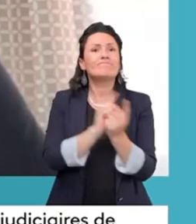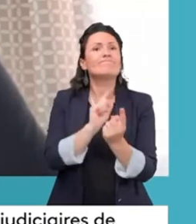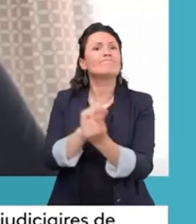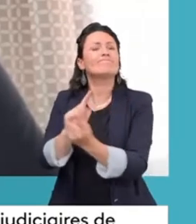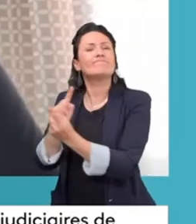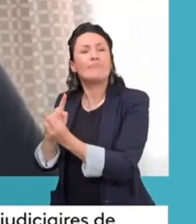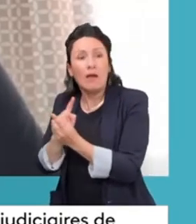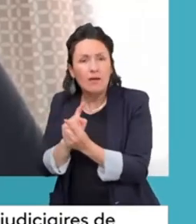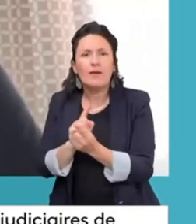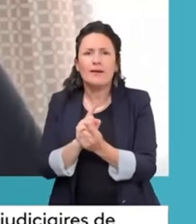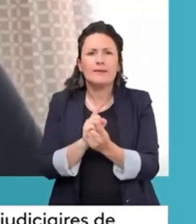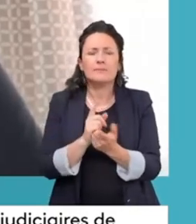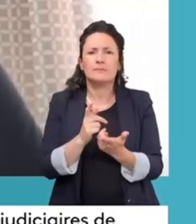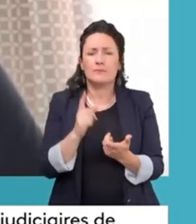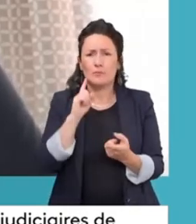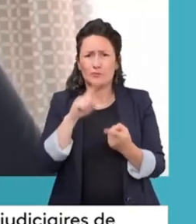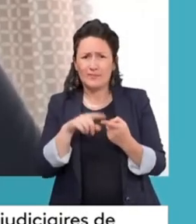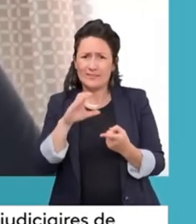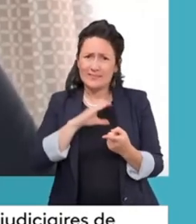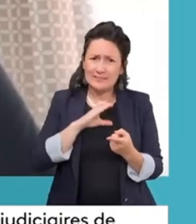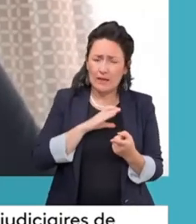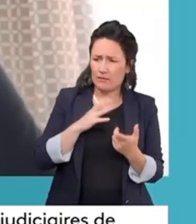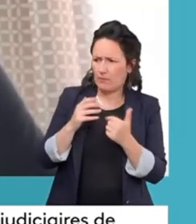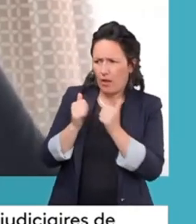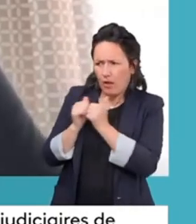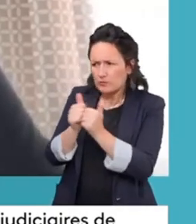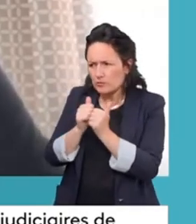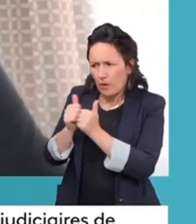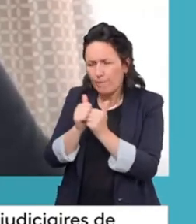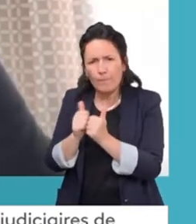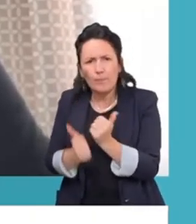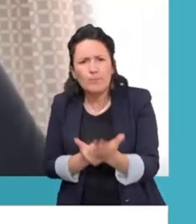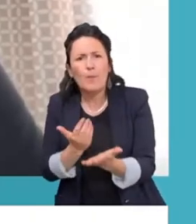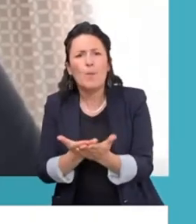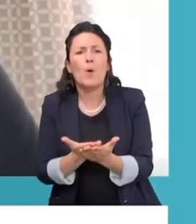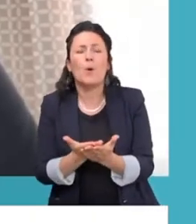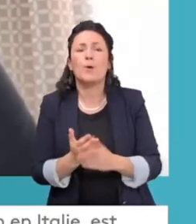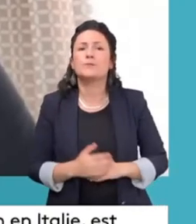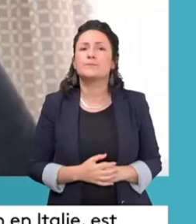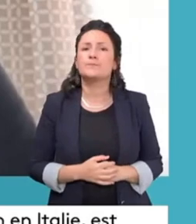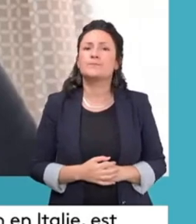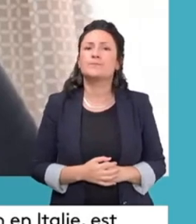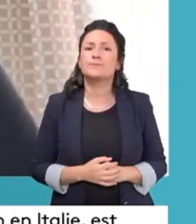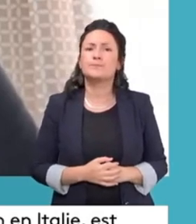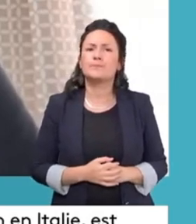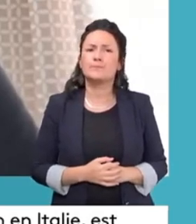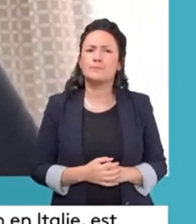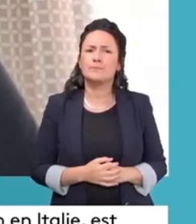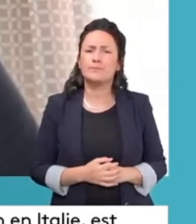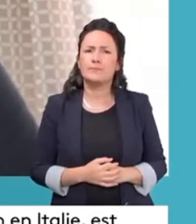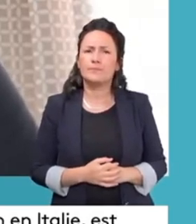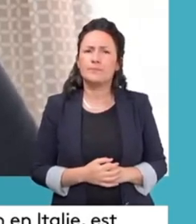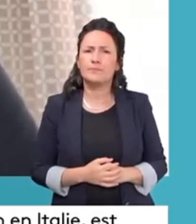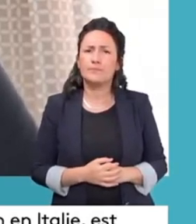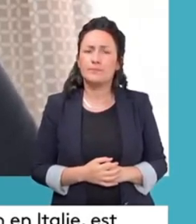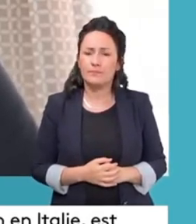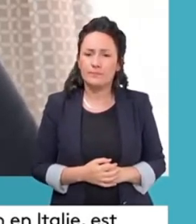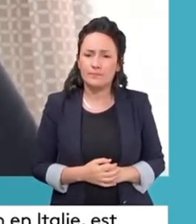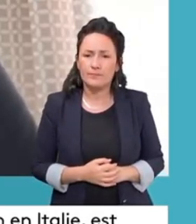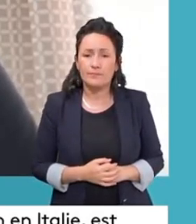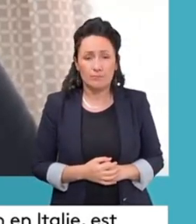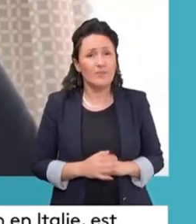pour essayer de travailler ensemble à des propositions. Propositions qui ont été évoquées à l'instant par Naïk